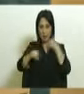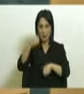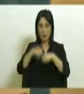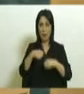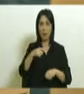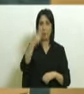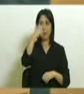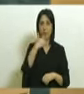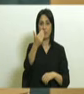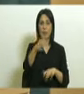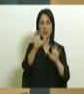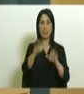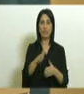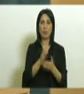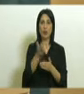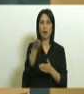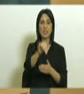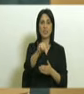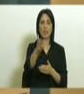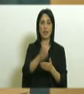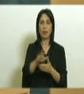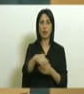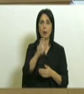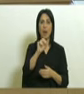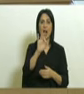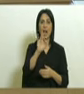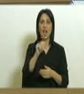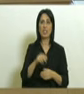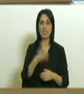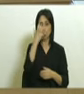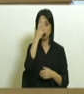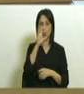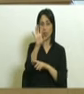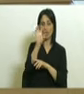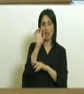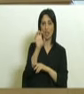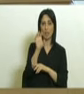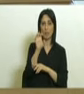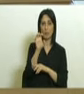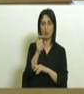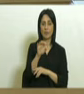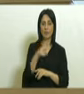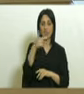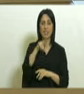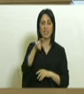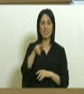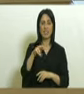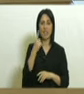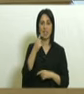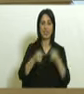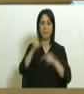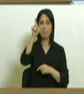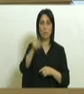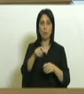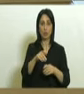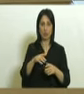ბატონმა თქვენმა თავჯდომარე რო არის აქ, სადარი არ არის აქ, ბაქრაძე, სურათი რო გადაიღო, GDD-ს ერთ-ერთი მებრძოლი რო